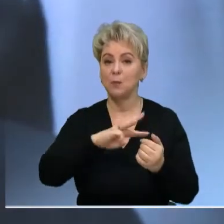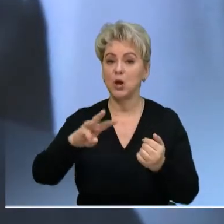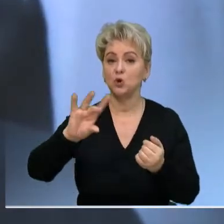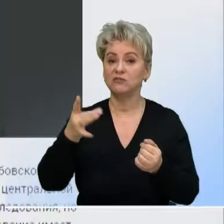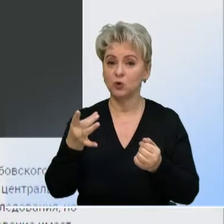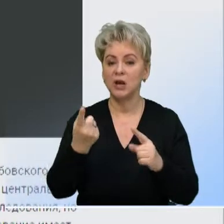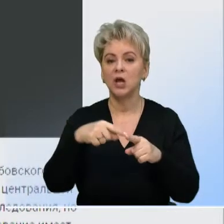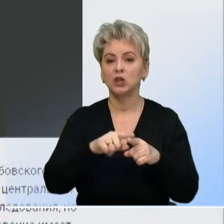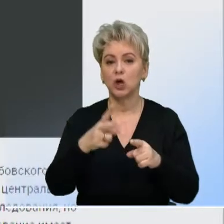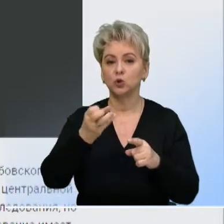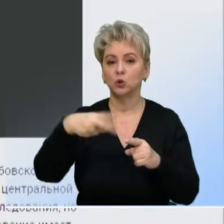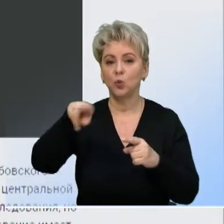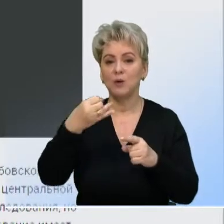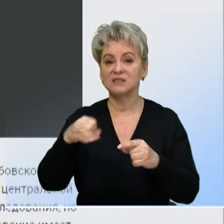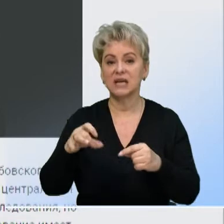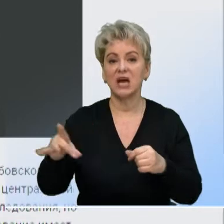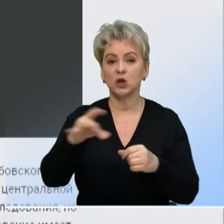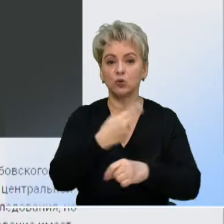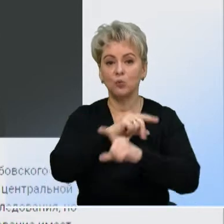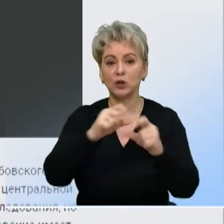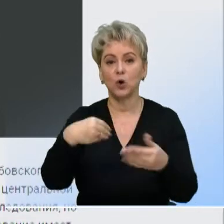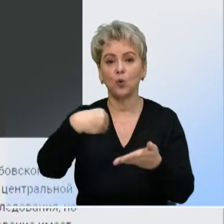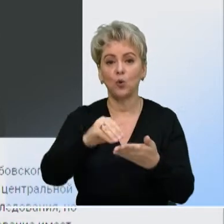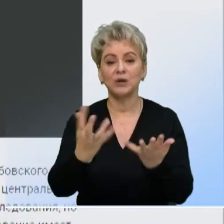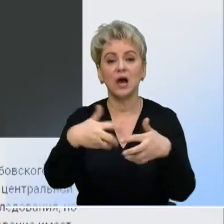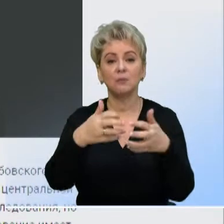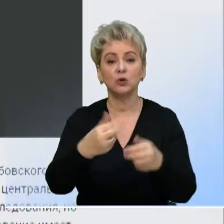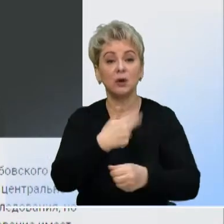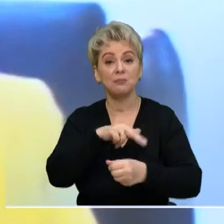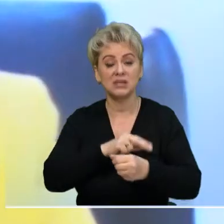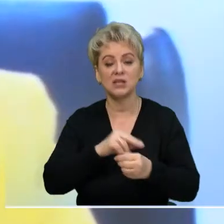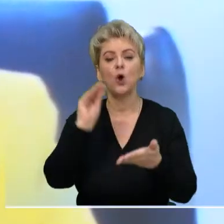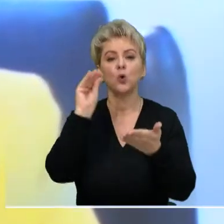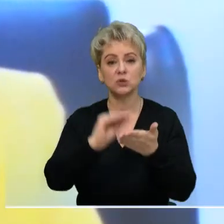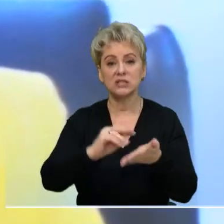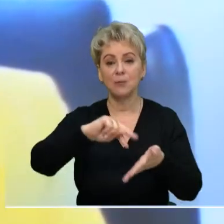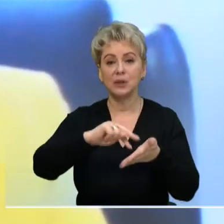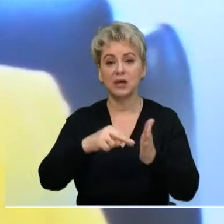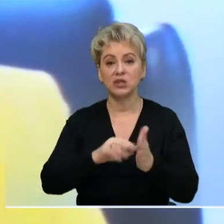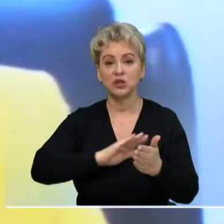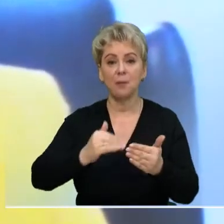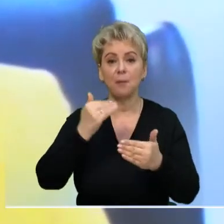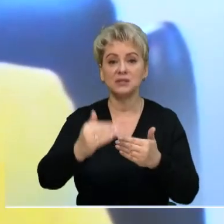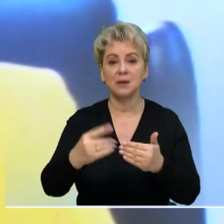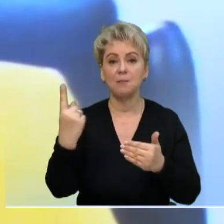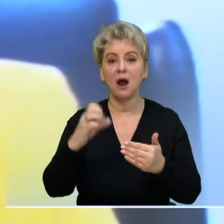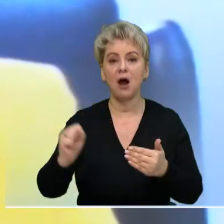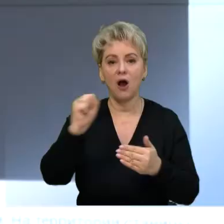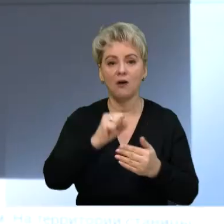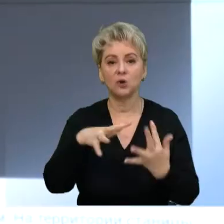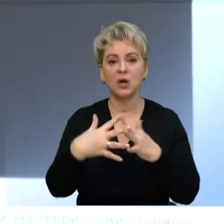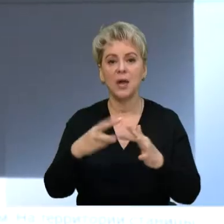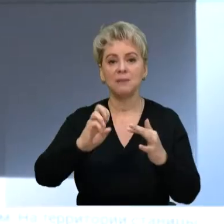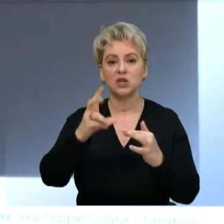миллионов рублей. Для Дубовской районной больницы купят новое гастроскопическое оборудование. Установить его планируется не позднее 1 августа. В